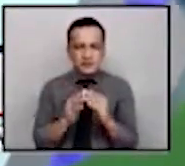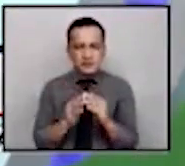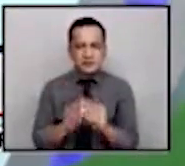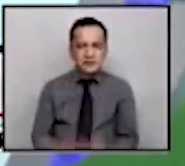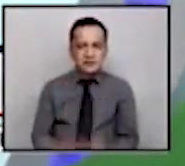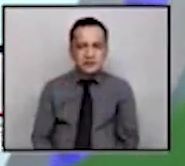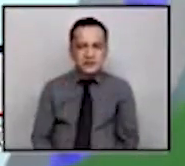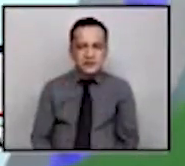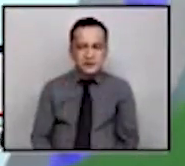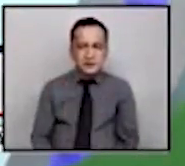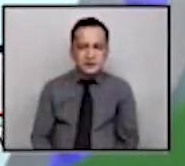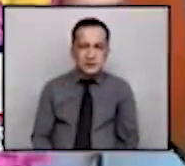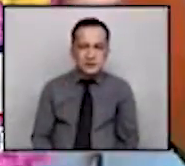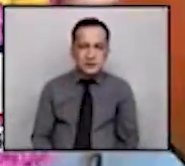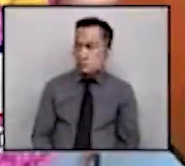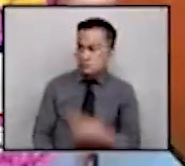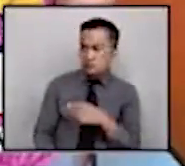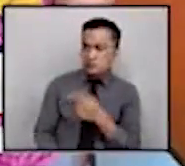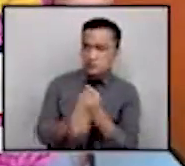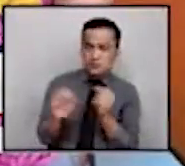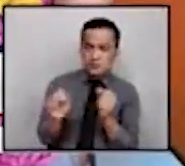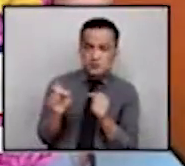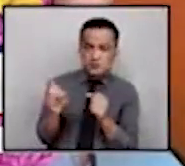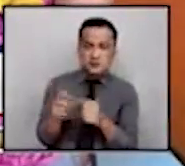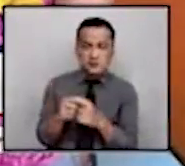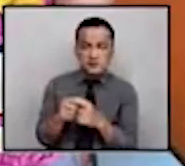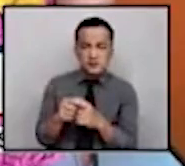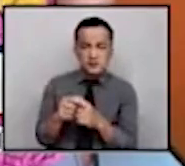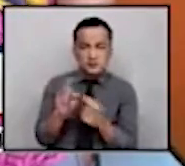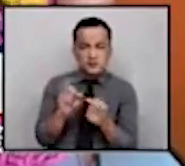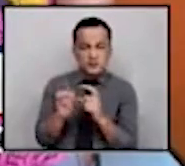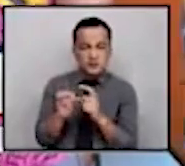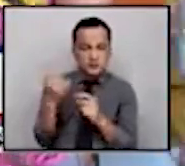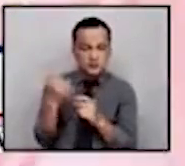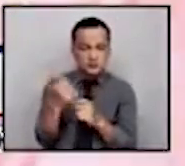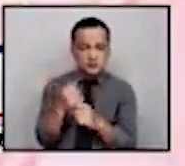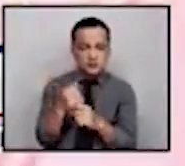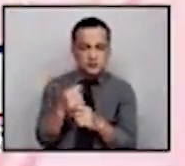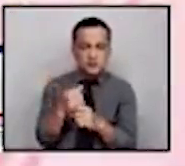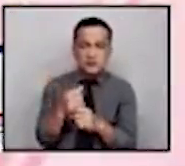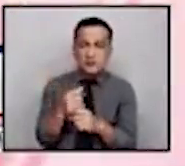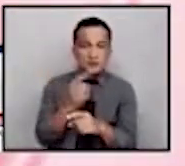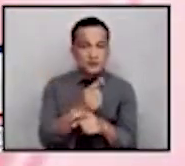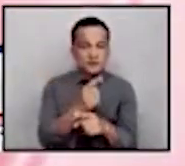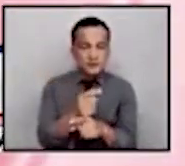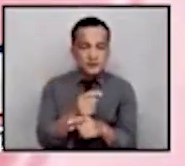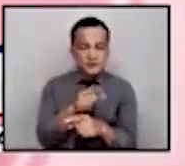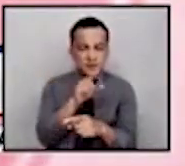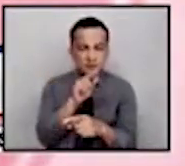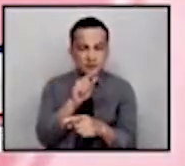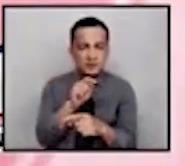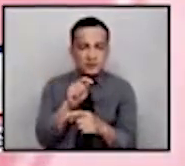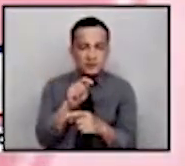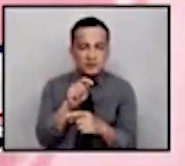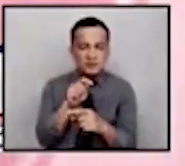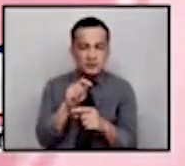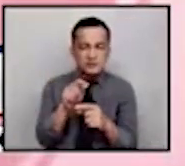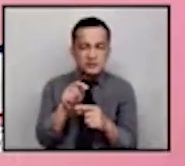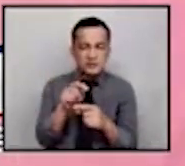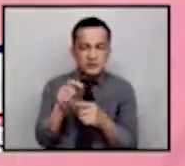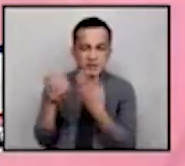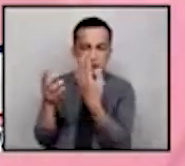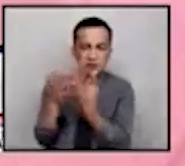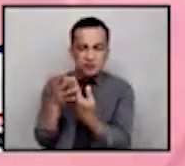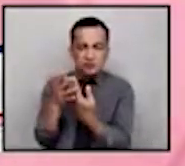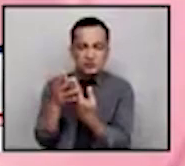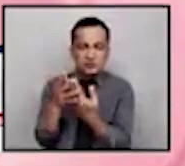yun? Ito nga yung ginawa namin twist. Di ba dati, ang mga ibon natin nasa cage lang. Mm-hmm. So ginawa namin, binigyan